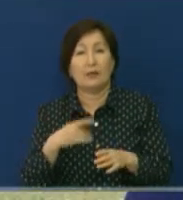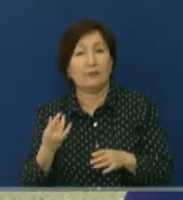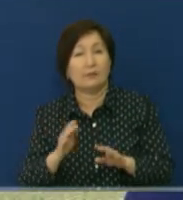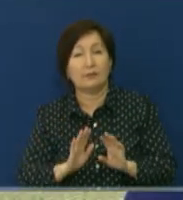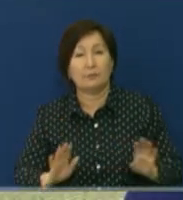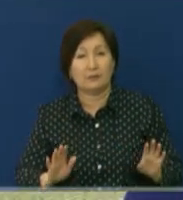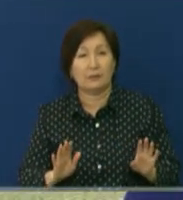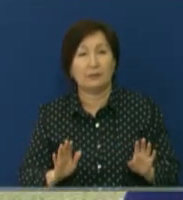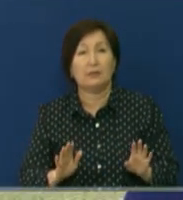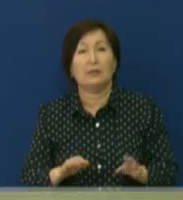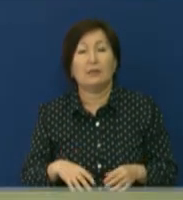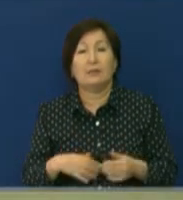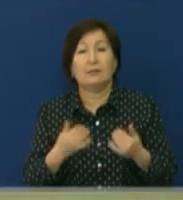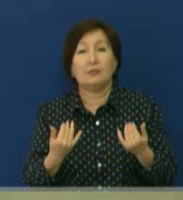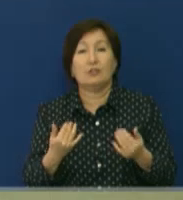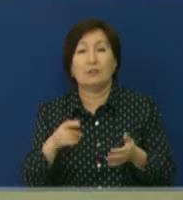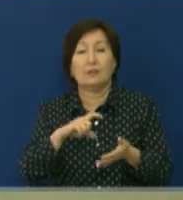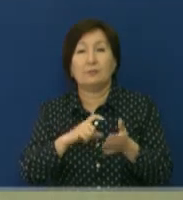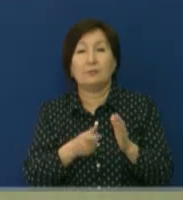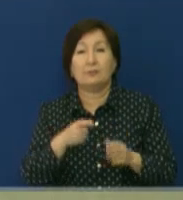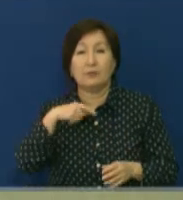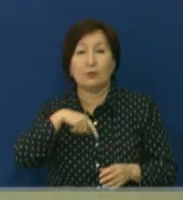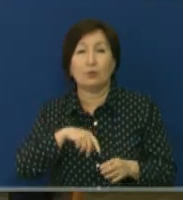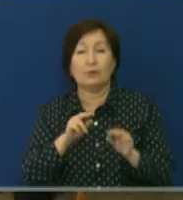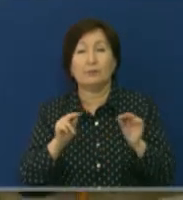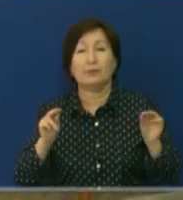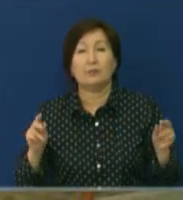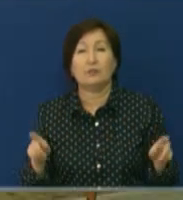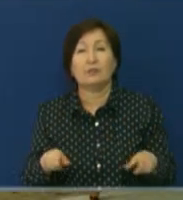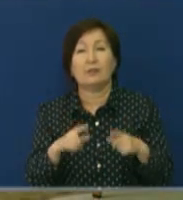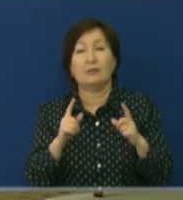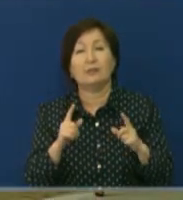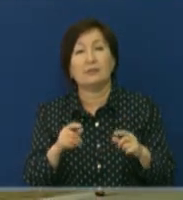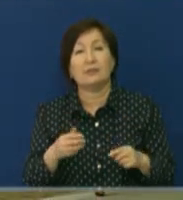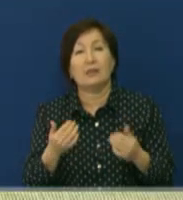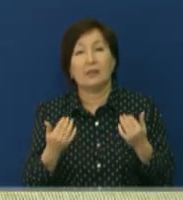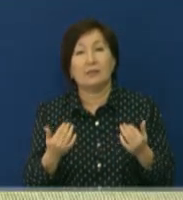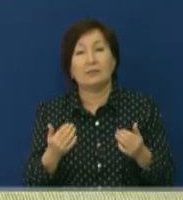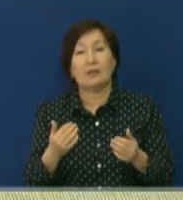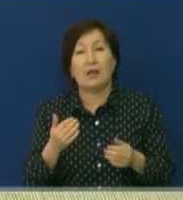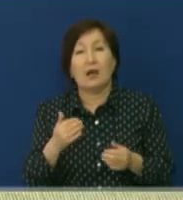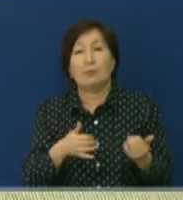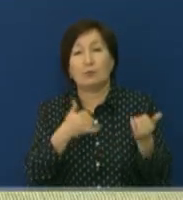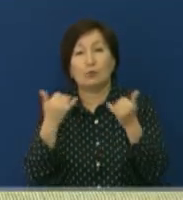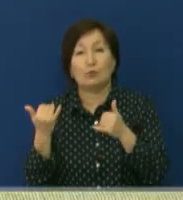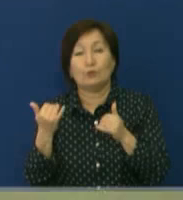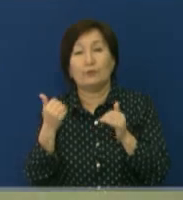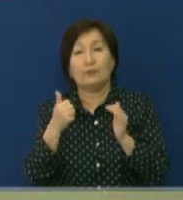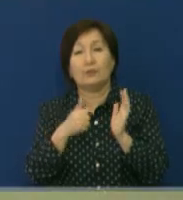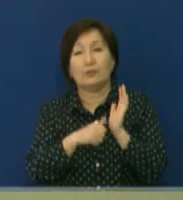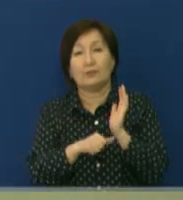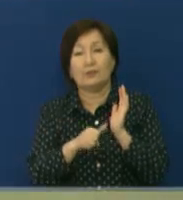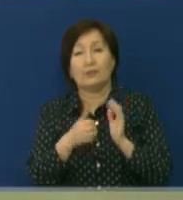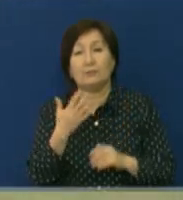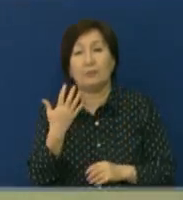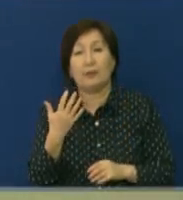сегодня кабинет психолога педагогической коррекции города семей обслуживают 65 детей с особыми потребностями в возрасте от рождения до